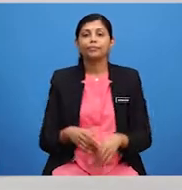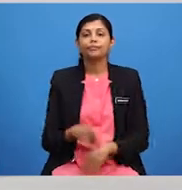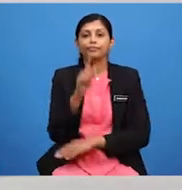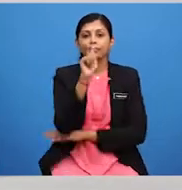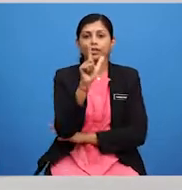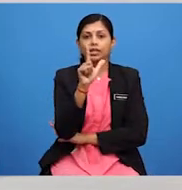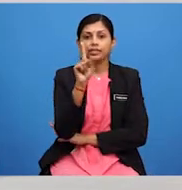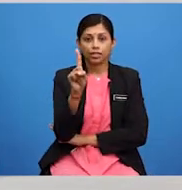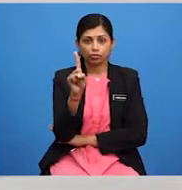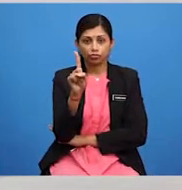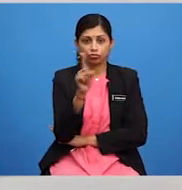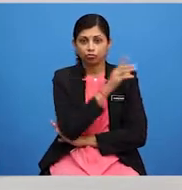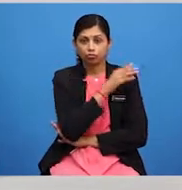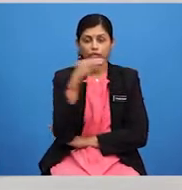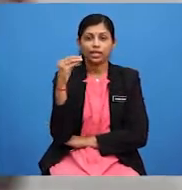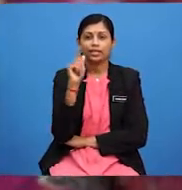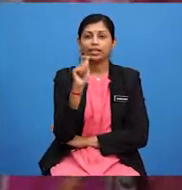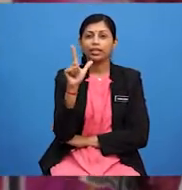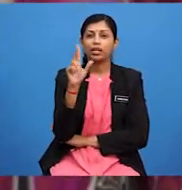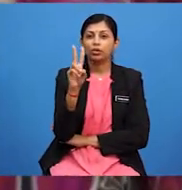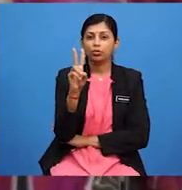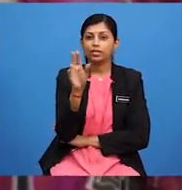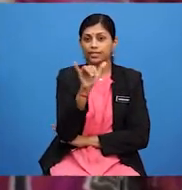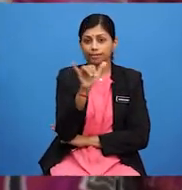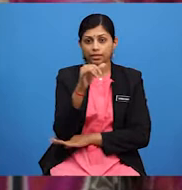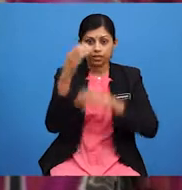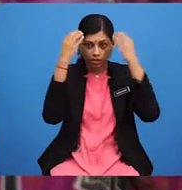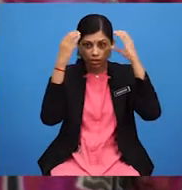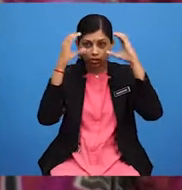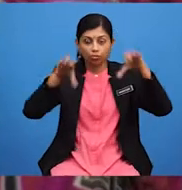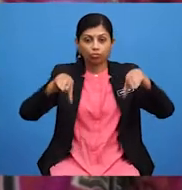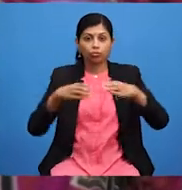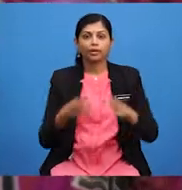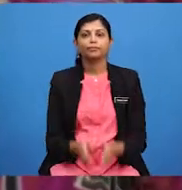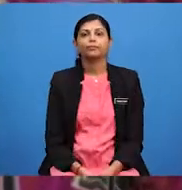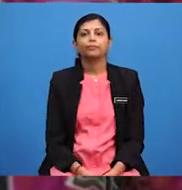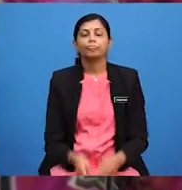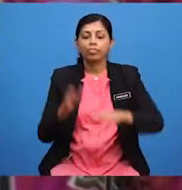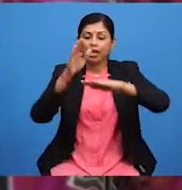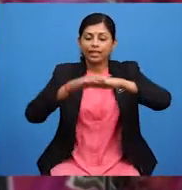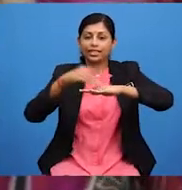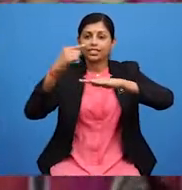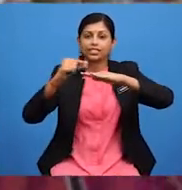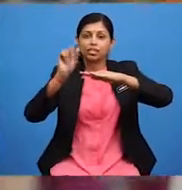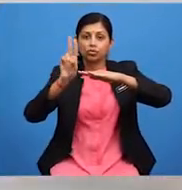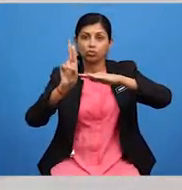TL2 seperti yang sedang cikgu lakukan di atas garis ufuk.